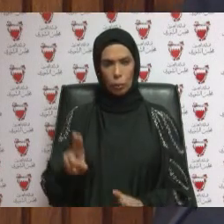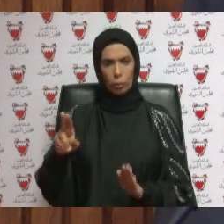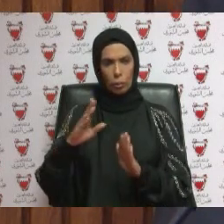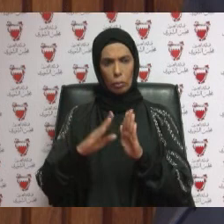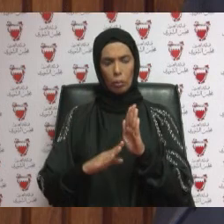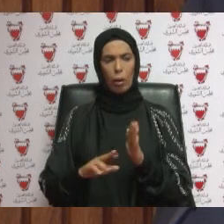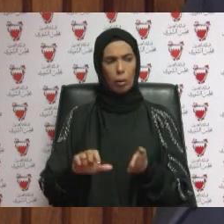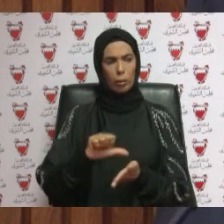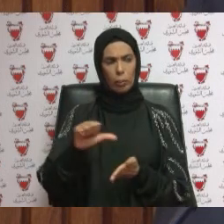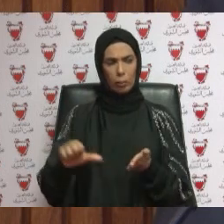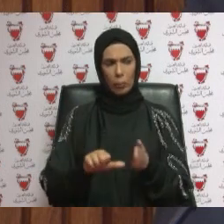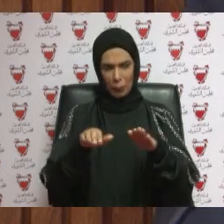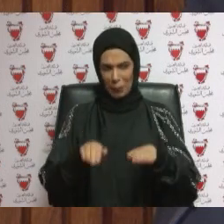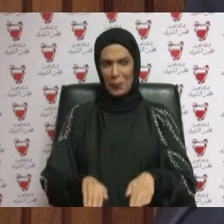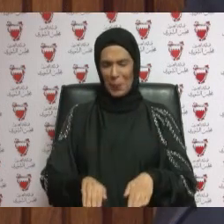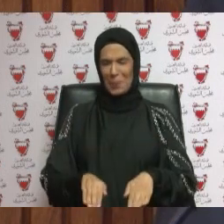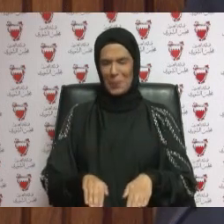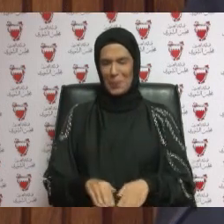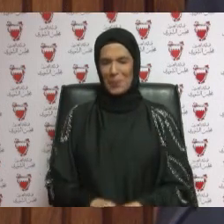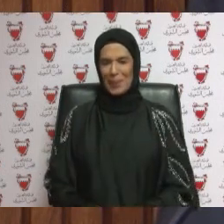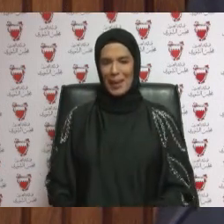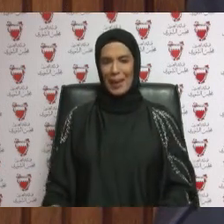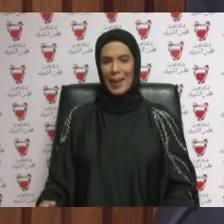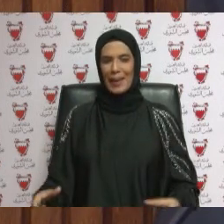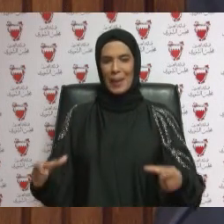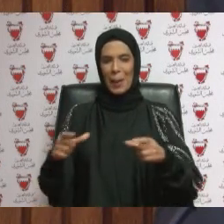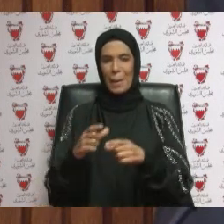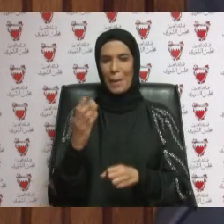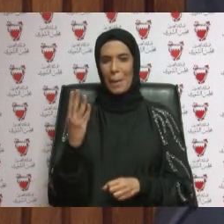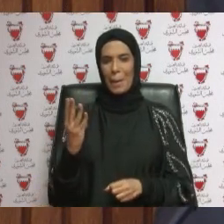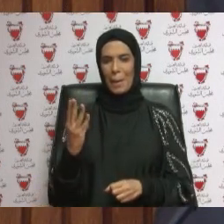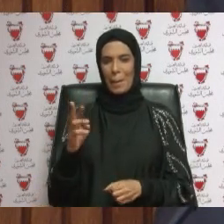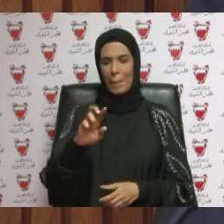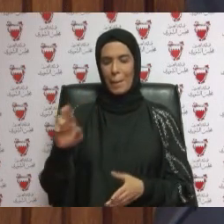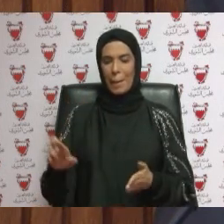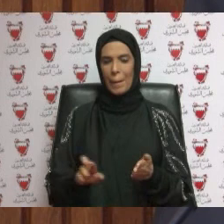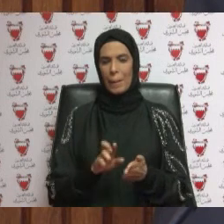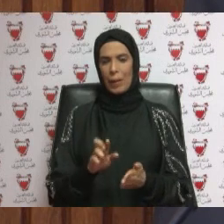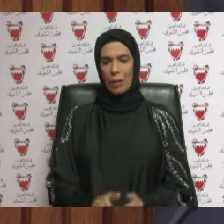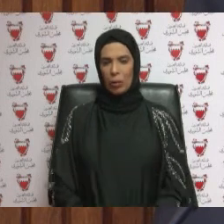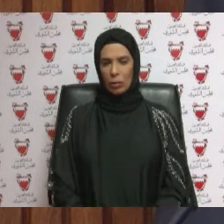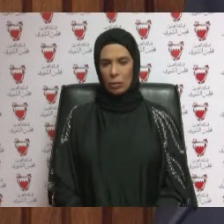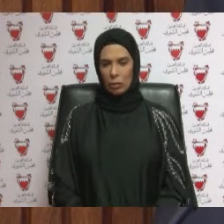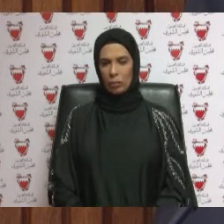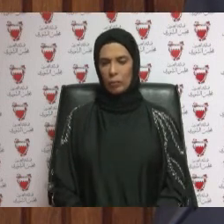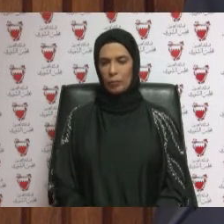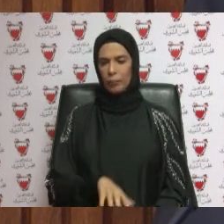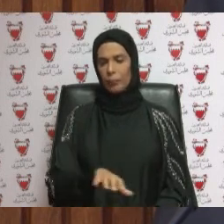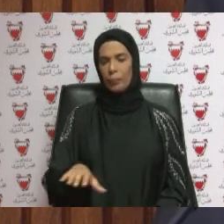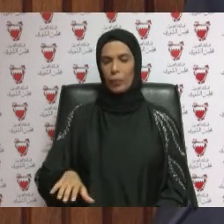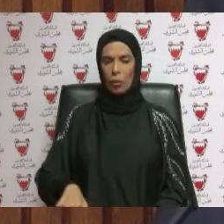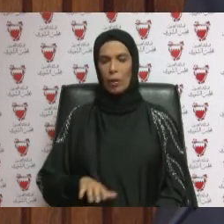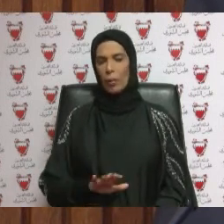وفد مجلس الشورى المشارك في الاجتماع الرابع لرؤساء برلمانات دول